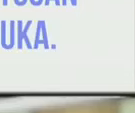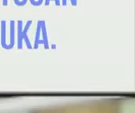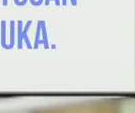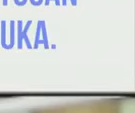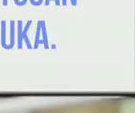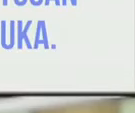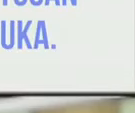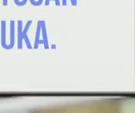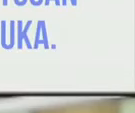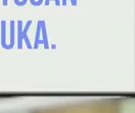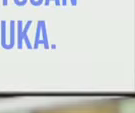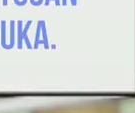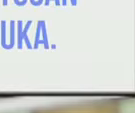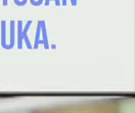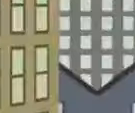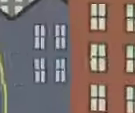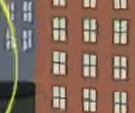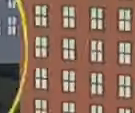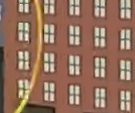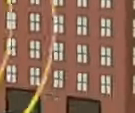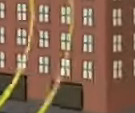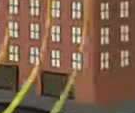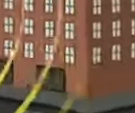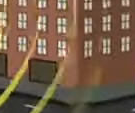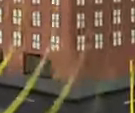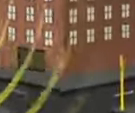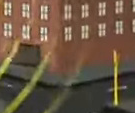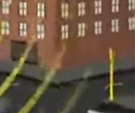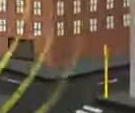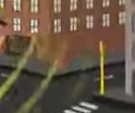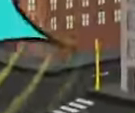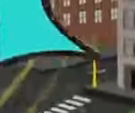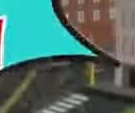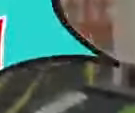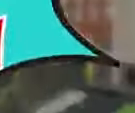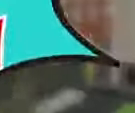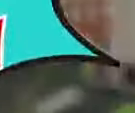Amukaitam, vid he celular num chichastitu sanyay mangduka.